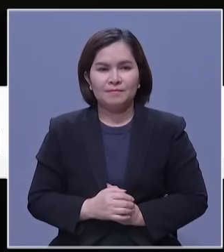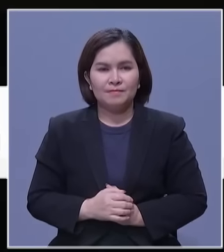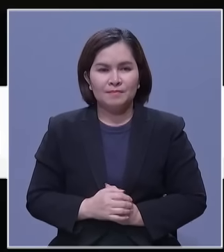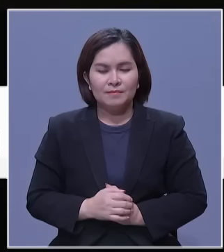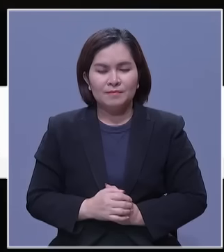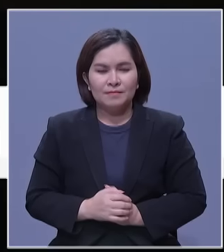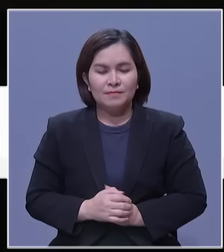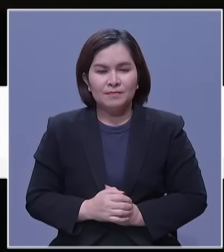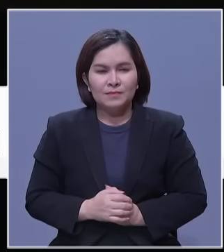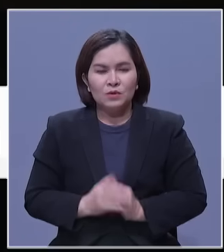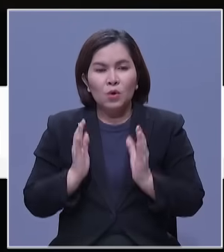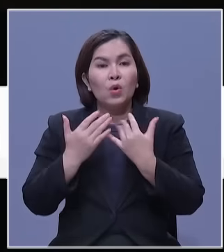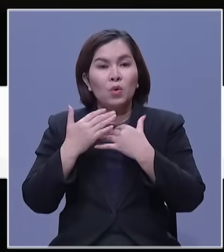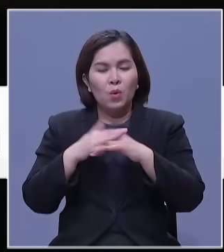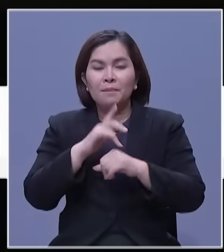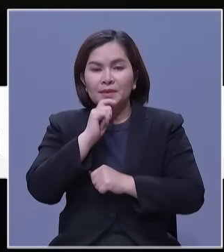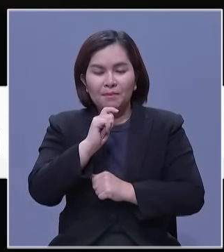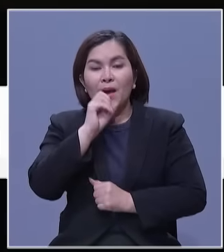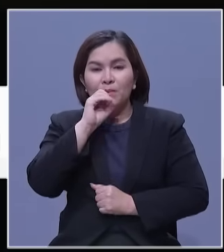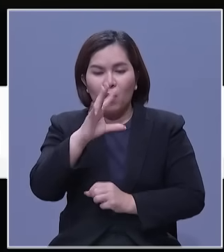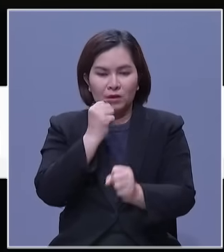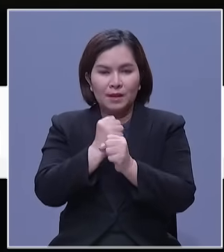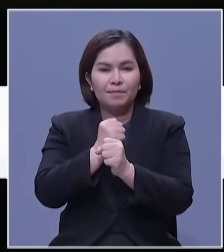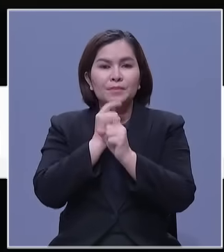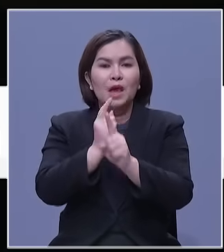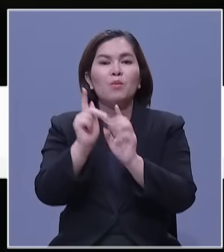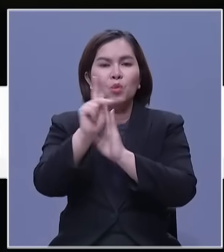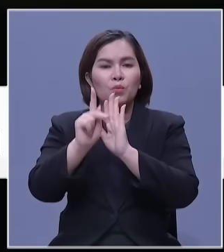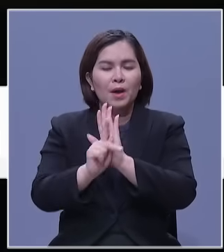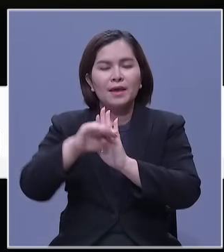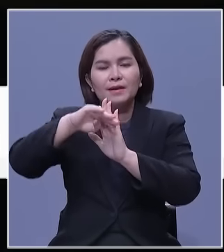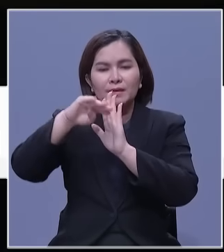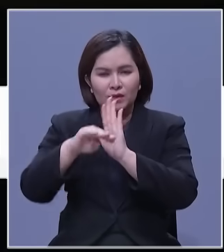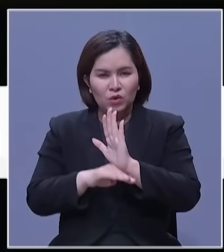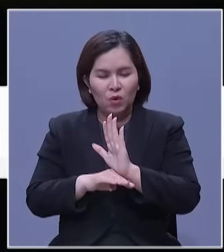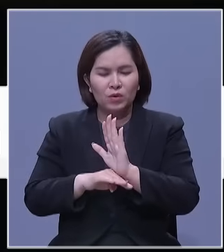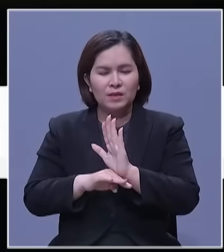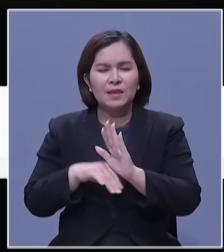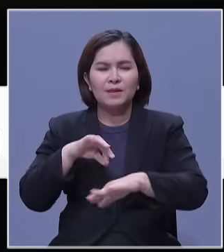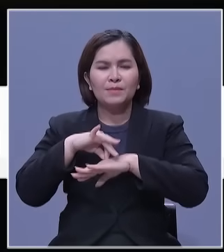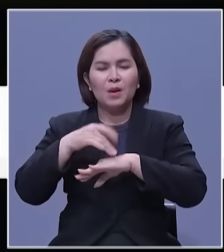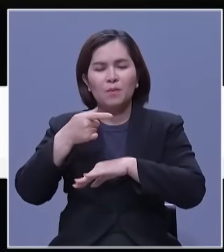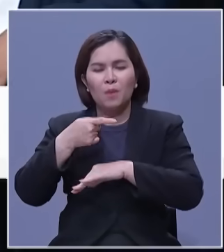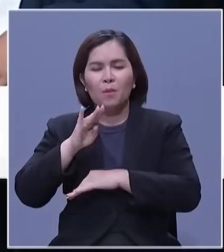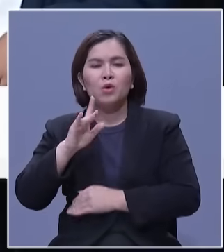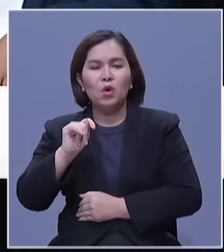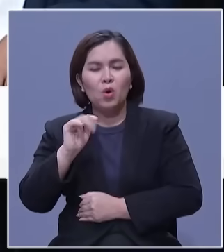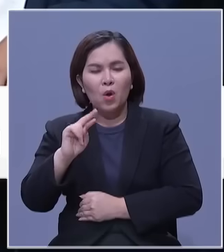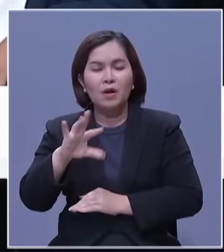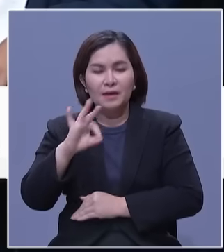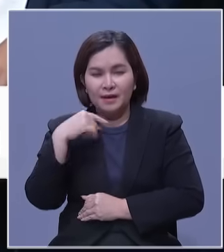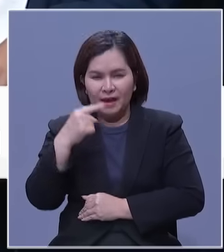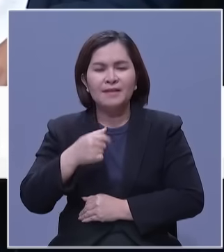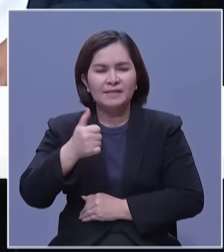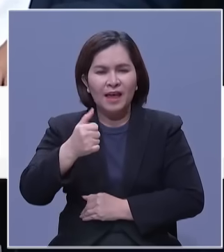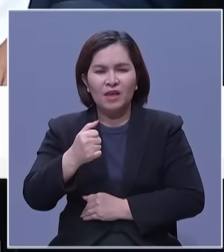ยืนยันว่าการแต่งตั้งผบ.ตร.เป็นไปตามขั้นตอนของกฎหมายไม่กังวลว่าจะถูกฟ้องเพราะเชื่อว่าแคนดิเดตทั้ง